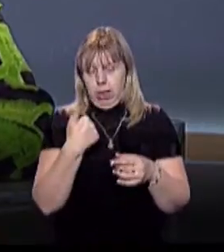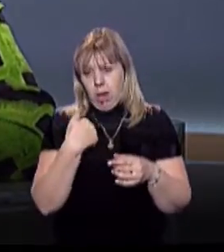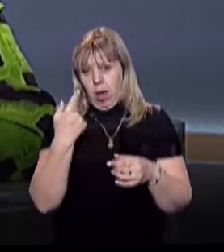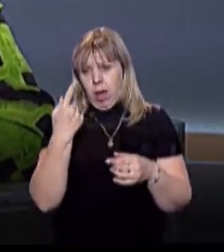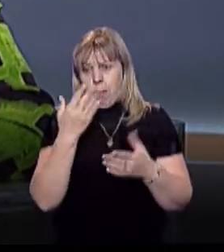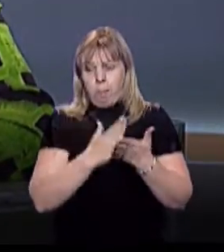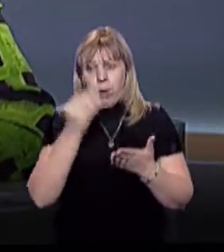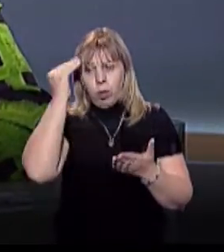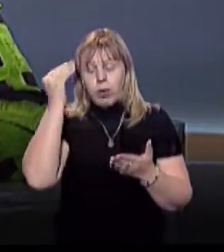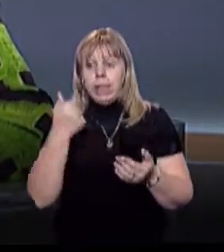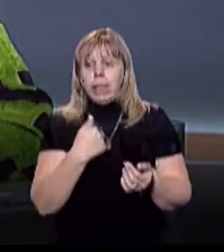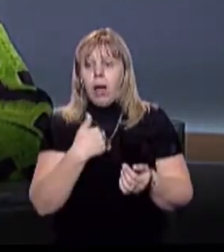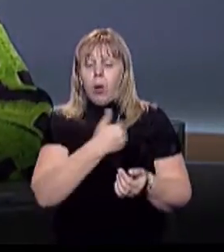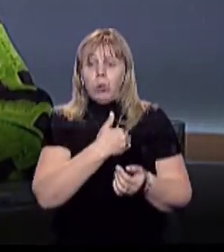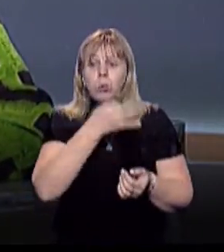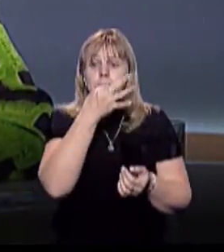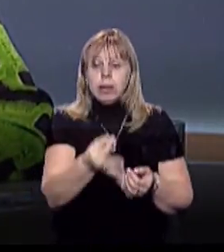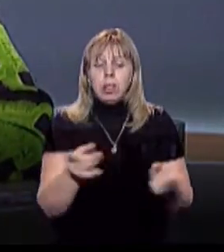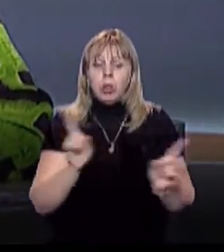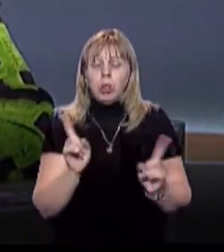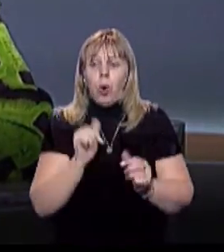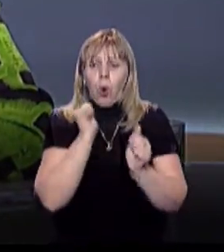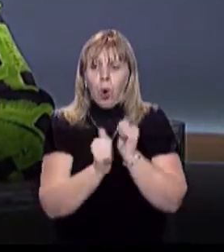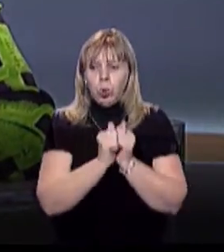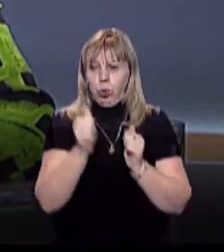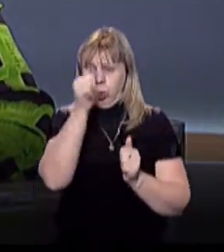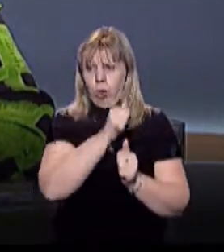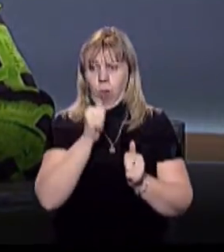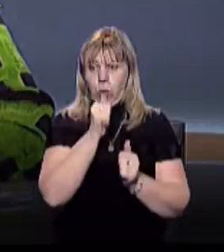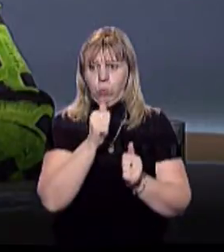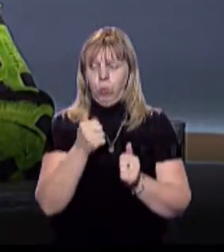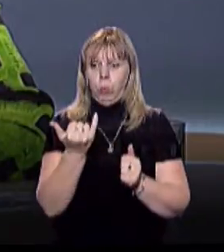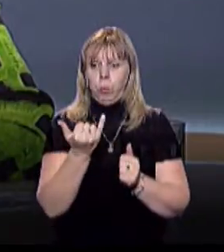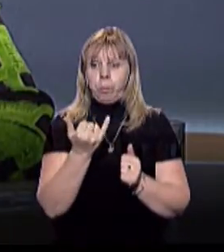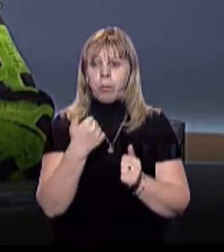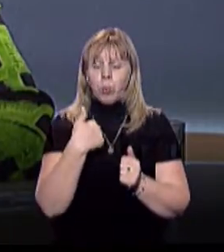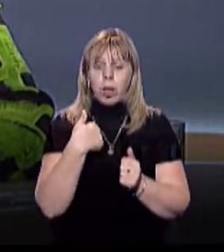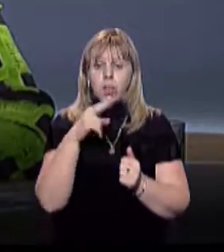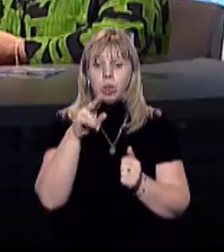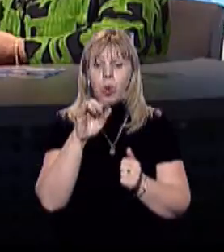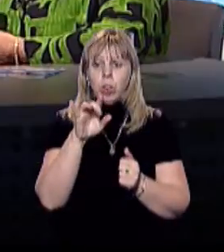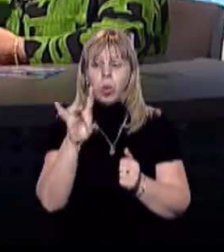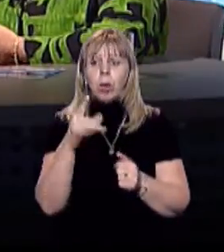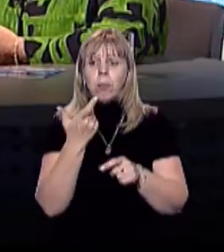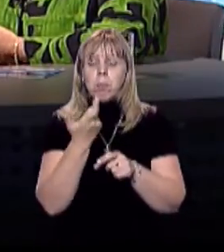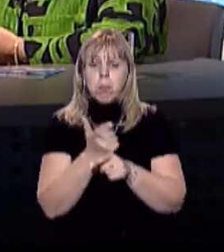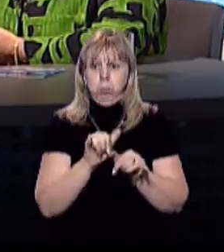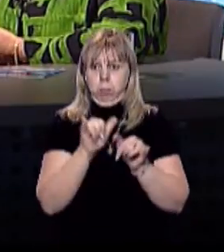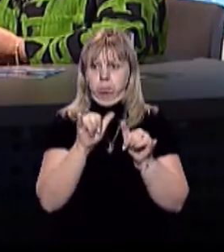увазі. Я хочу сказати, що кожного року у нас донорів більшає,